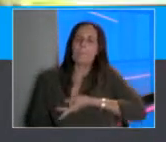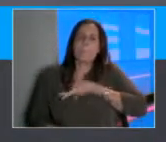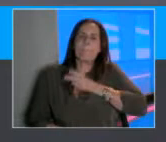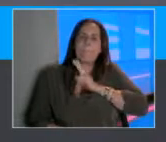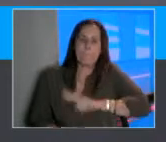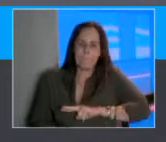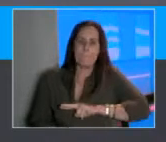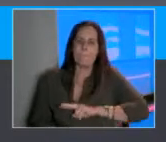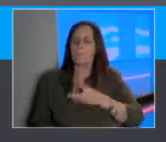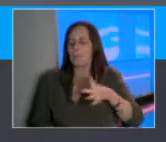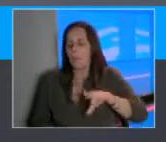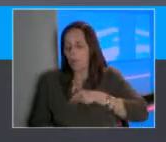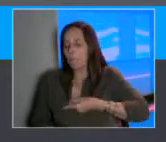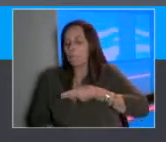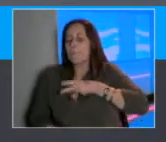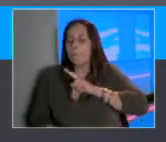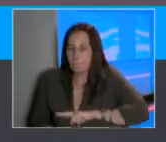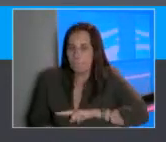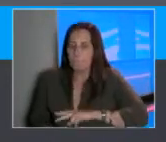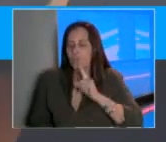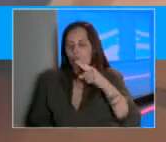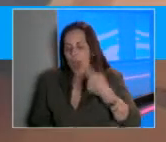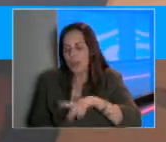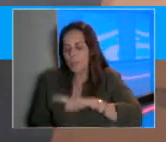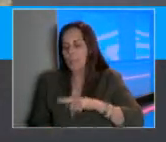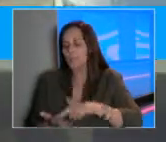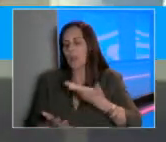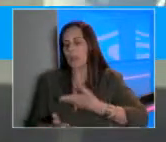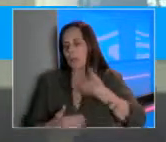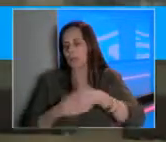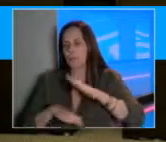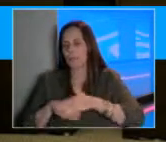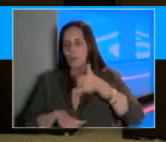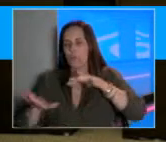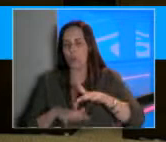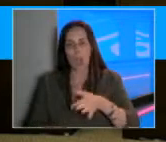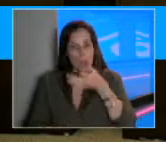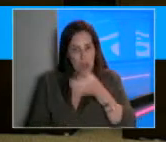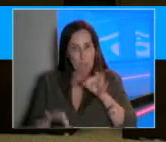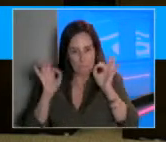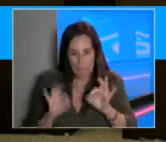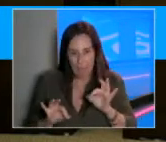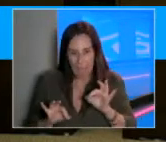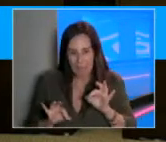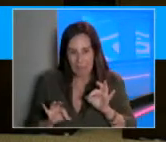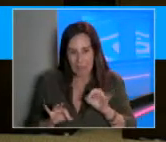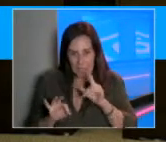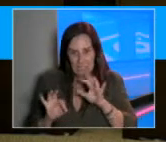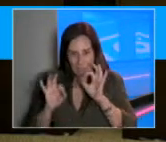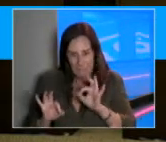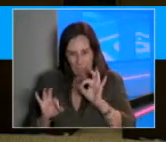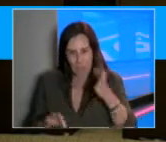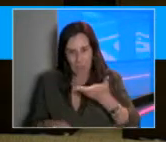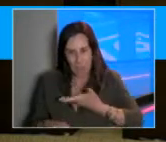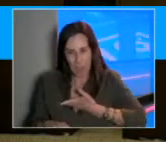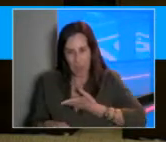או את העיניים, תלוי את מי אתה שואל בתקופה הקרובה, בשנה וחצי הקרובות, כדי לקבל בסוף את המושכות. שאלה האם באמת המושכות האלה יינתנו